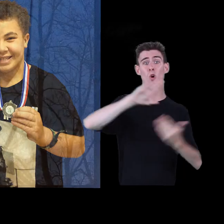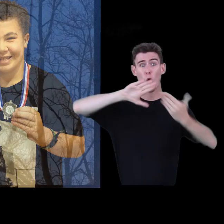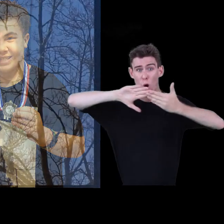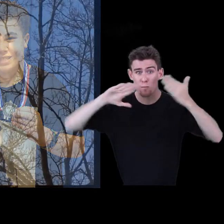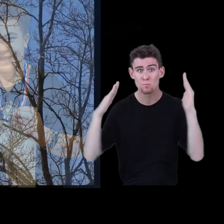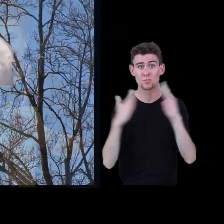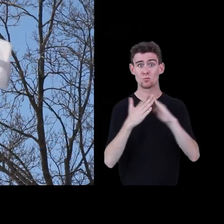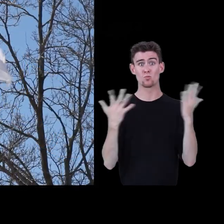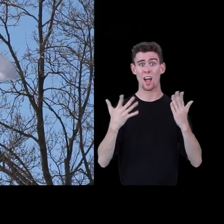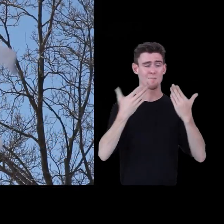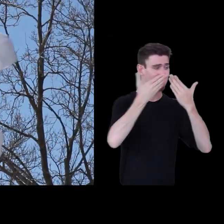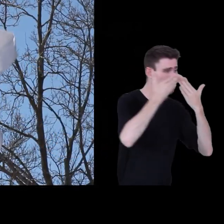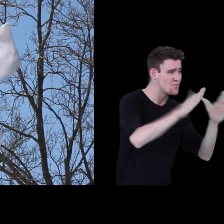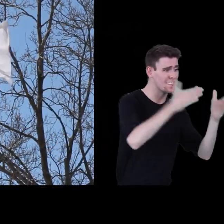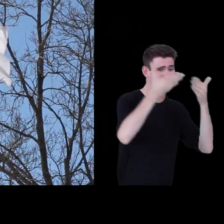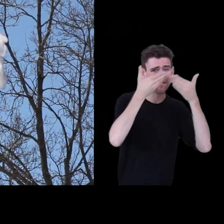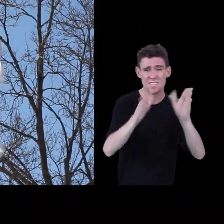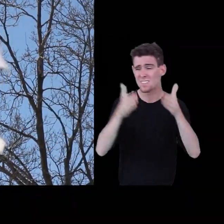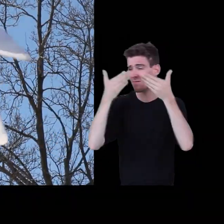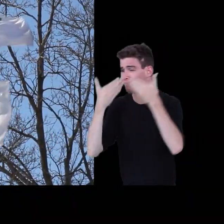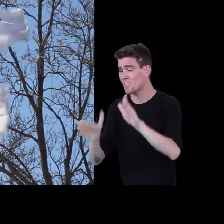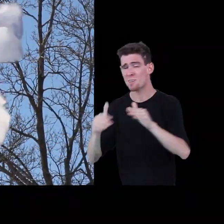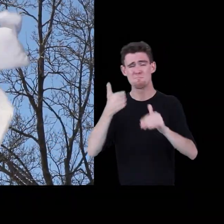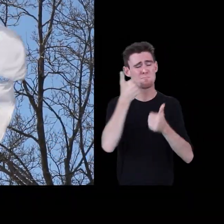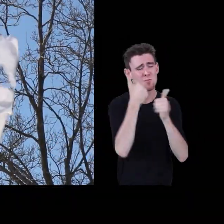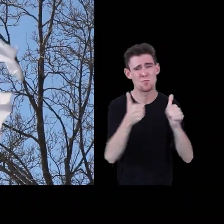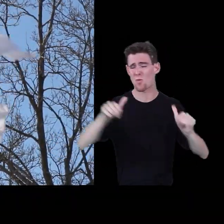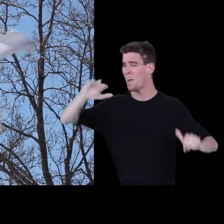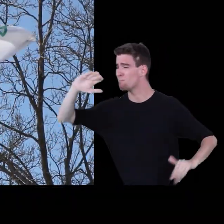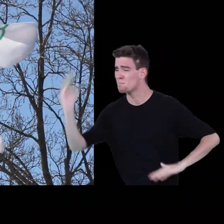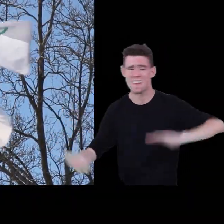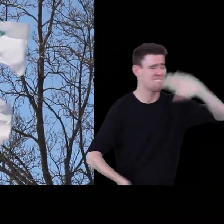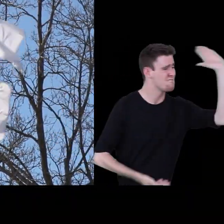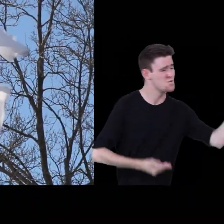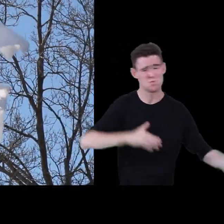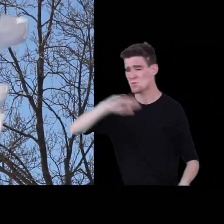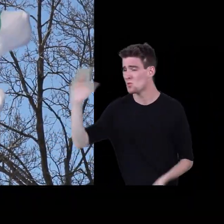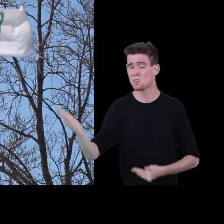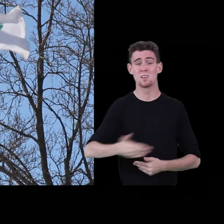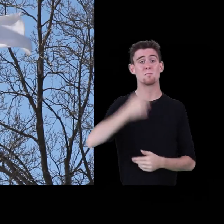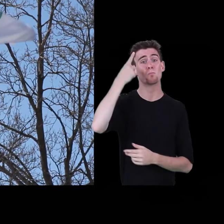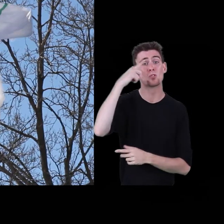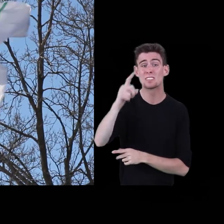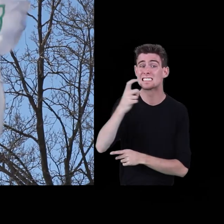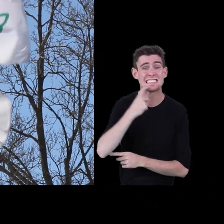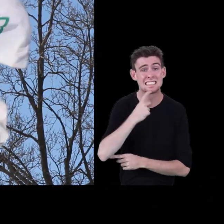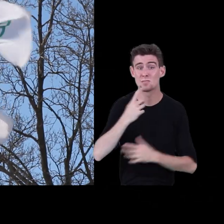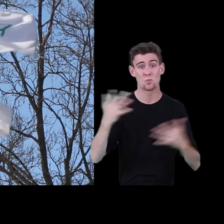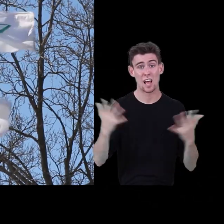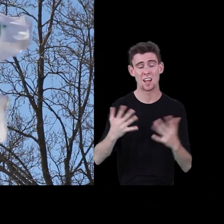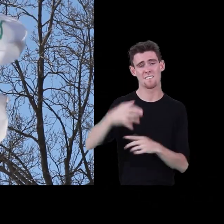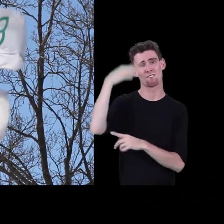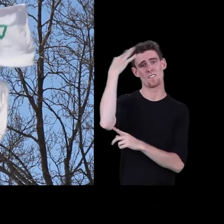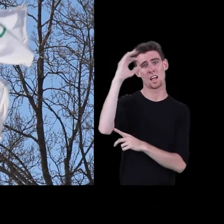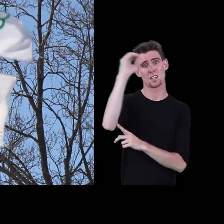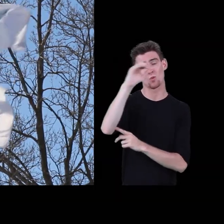malentendants francophones. Ils permettront ainsi à cette communauté de grandir et de